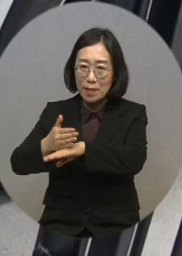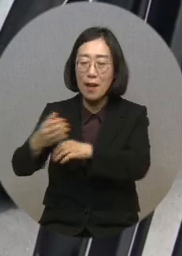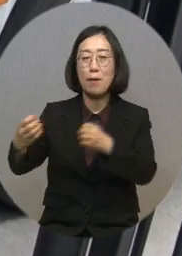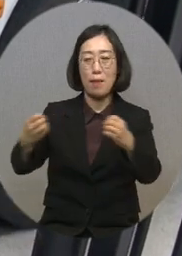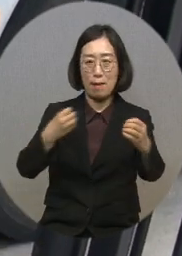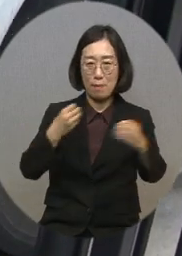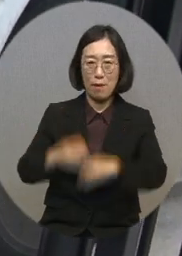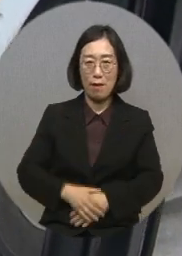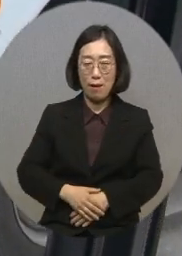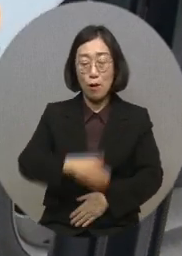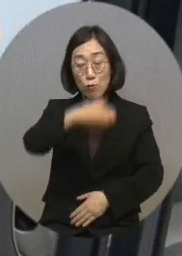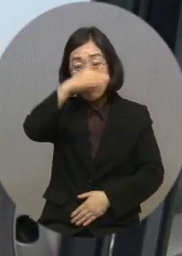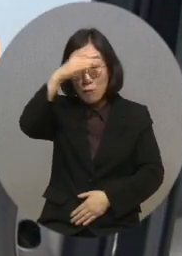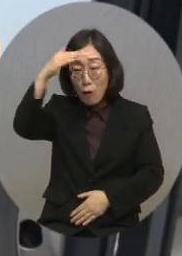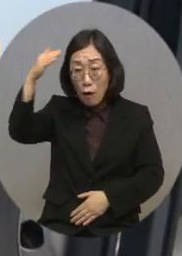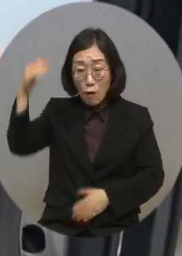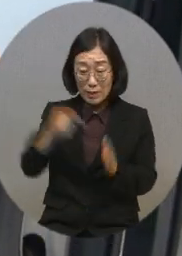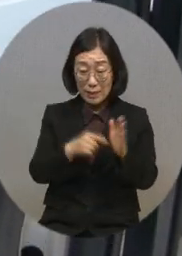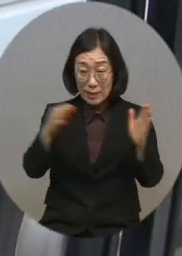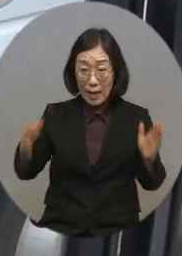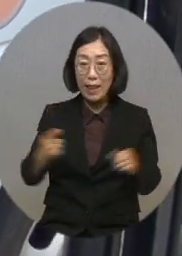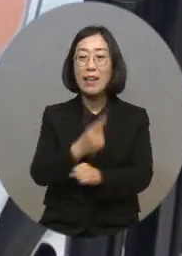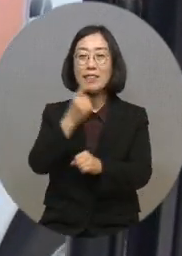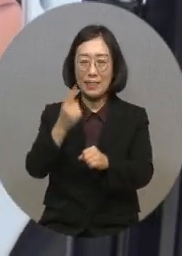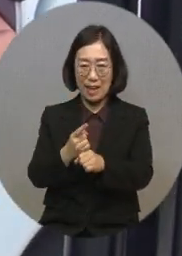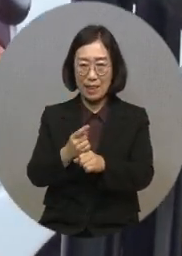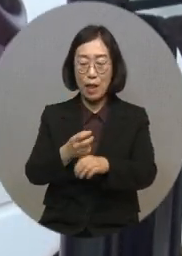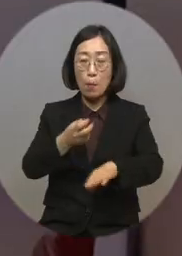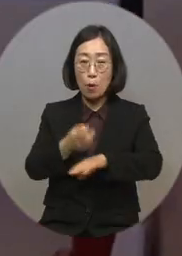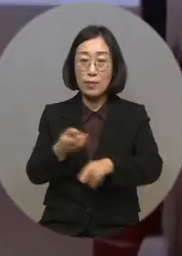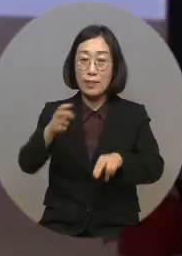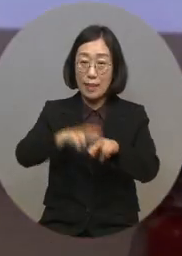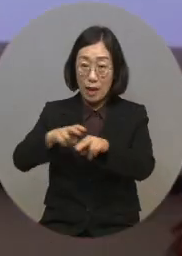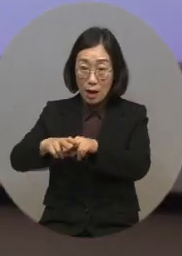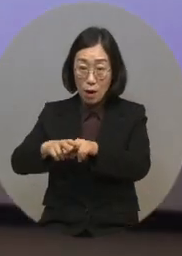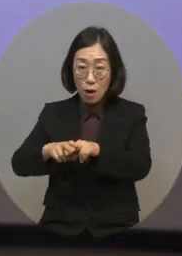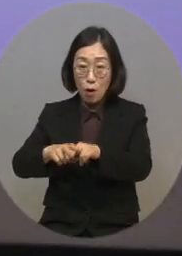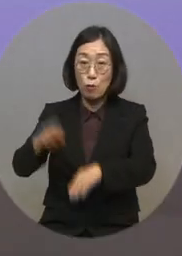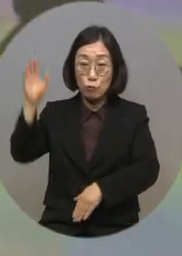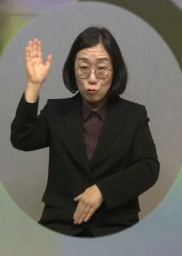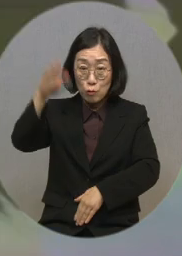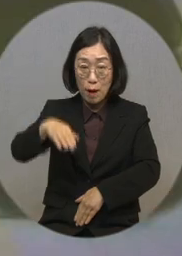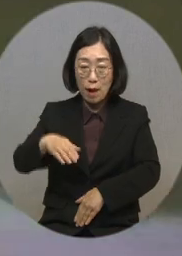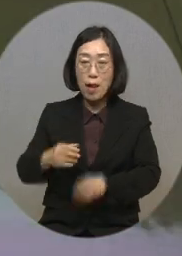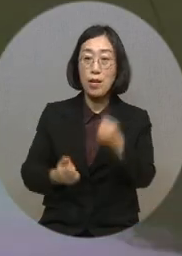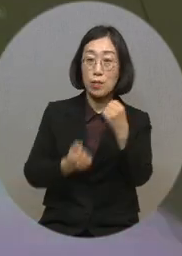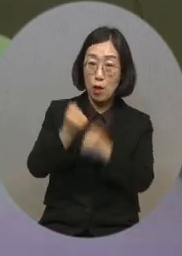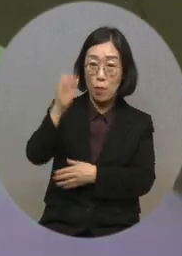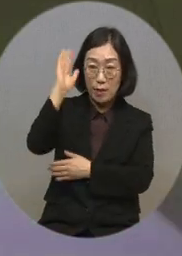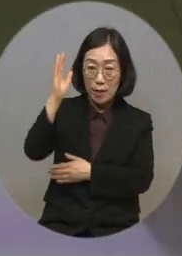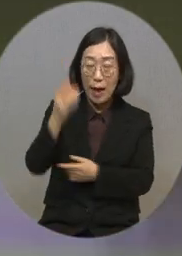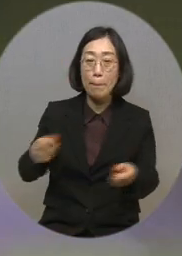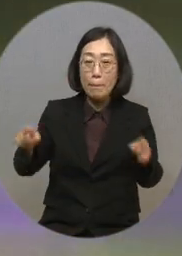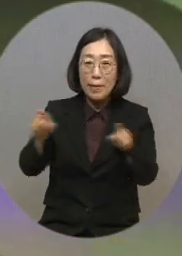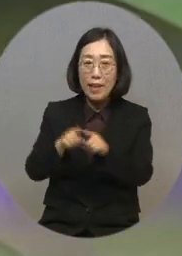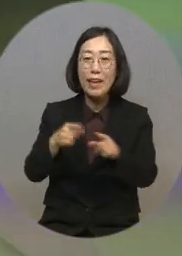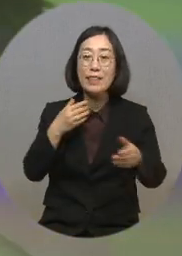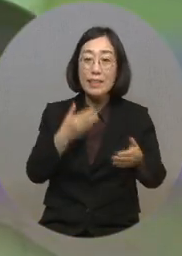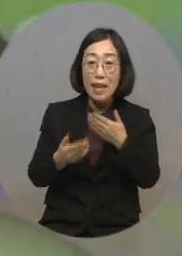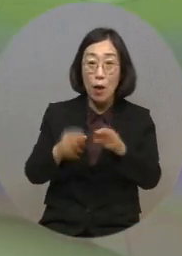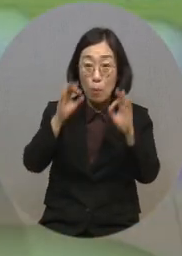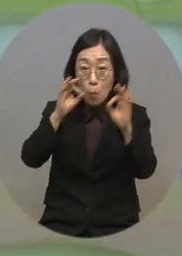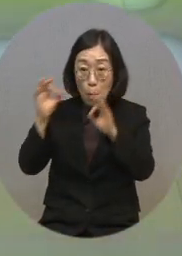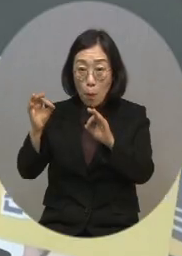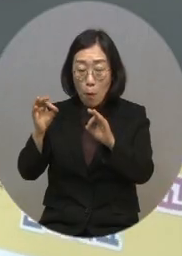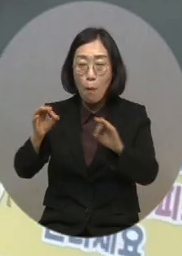공장을 돌아보는 시간은 약 1시간. 친환경 버스를 타고 출발합니다. 안내 직원의 설명을 들으며 재미있는 체험과 함께 걷다 보면 어느새